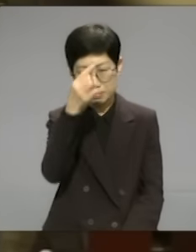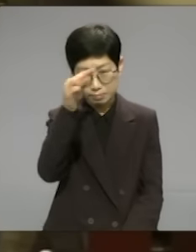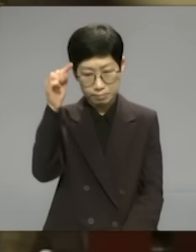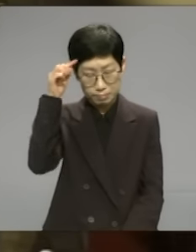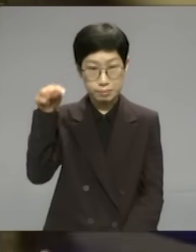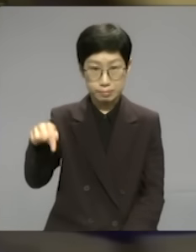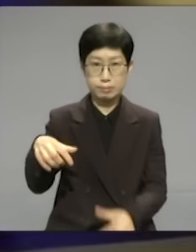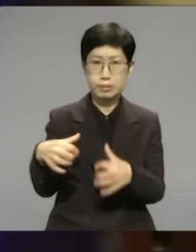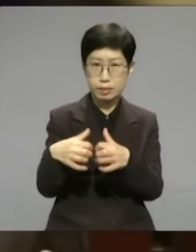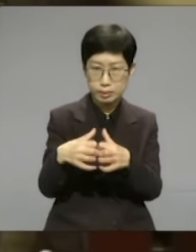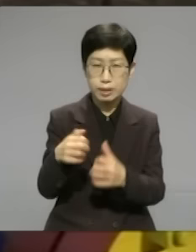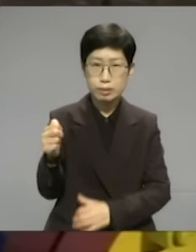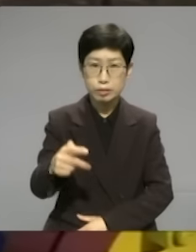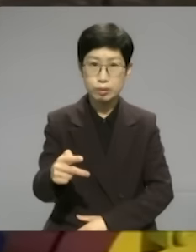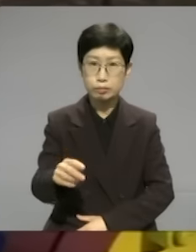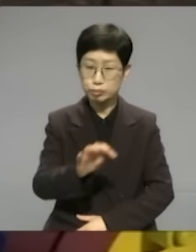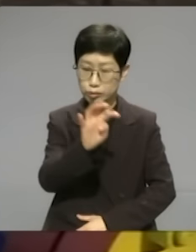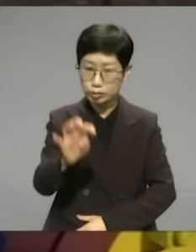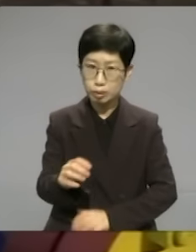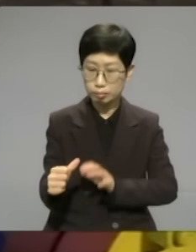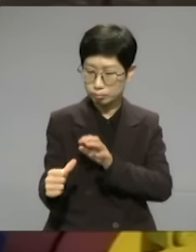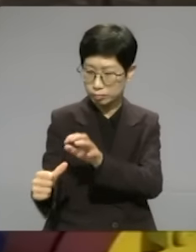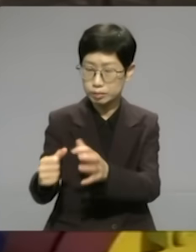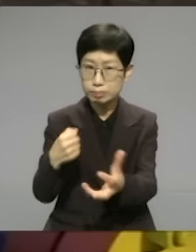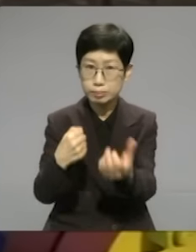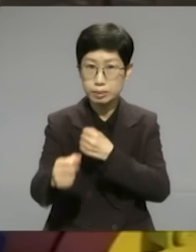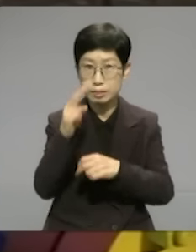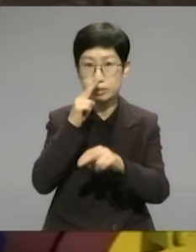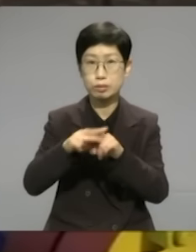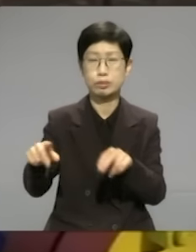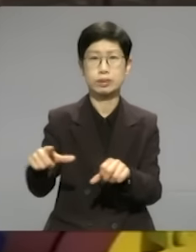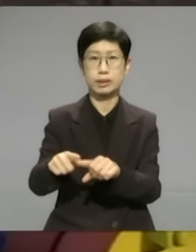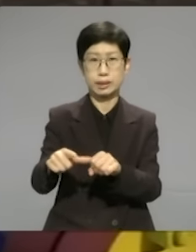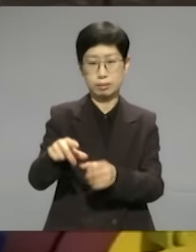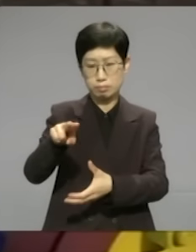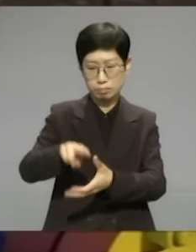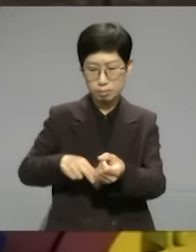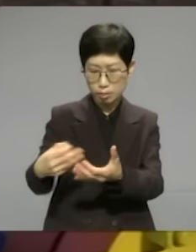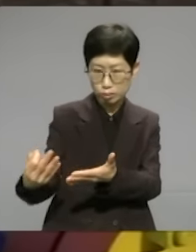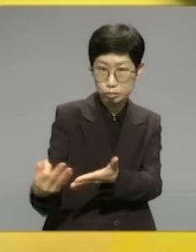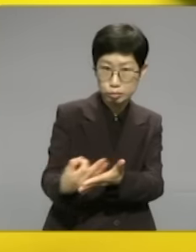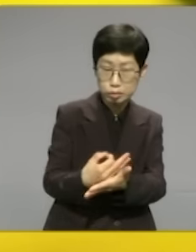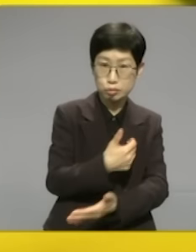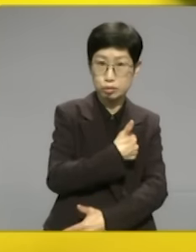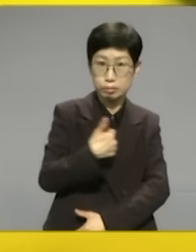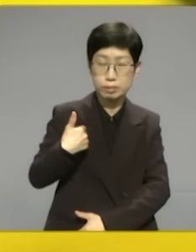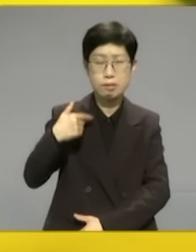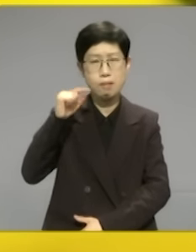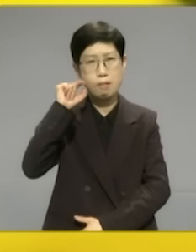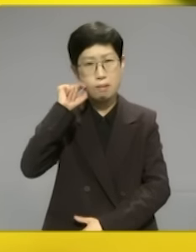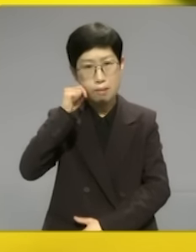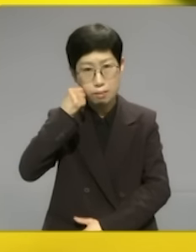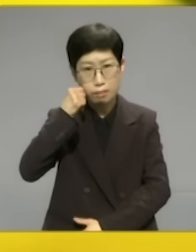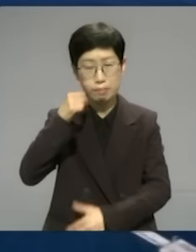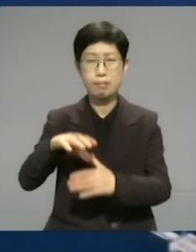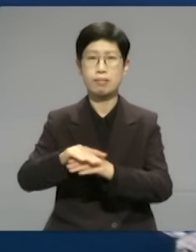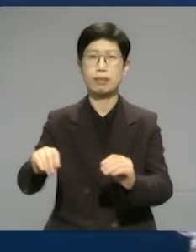러시아는 전쟁과 그로 인한 서방의 제재에도 석유와 가스 등 에너지 판매 수익으로 어려움을 이겨내고